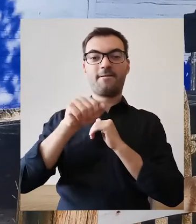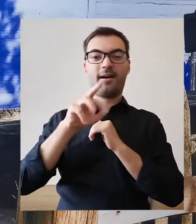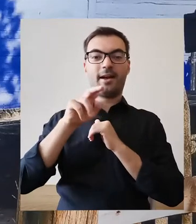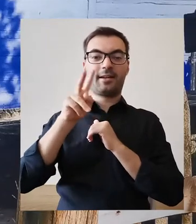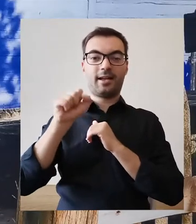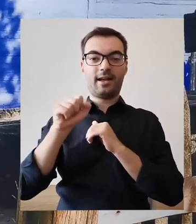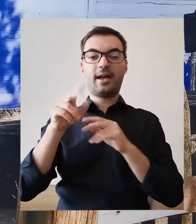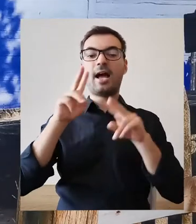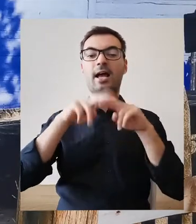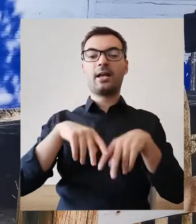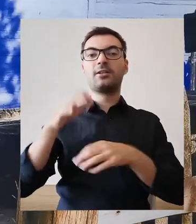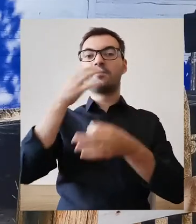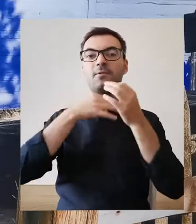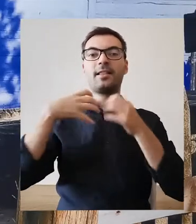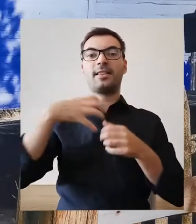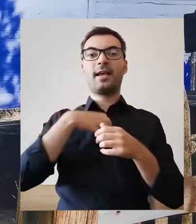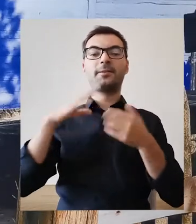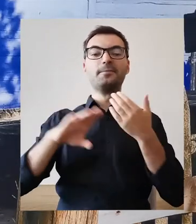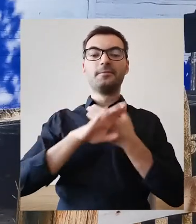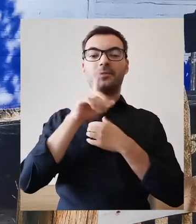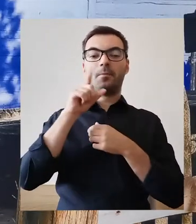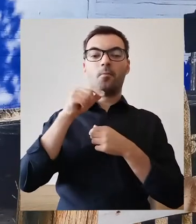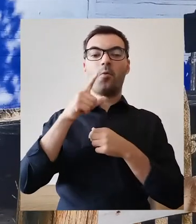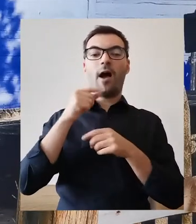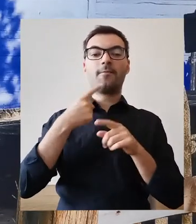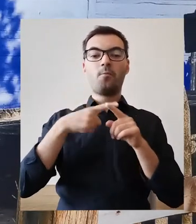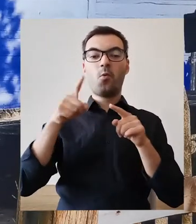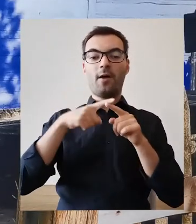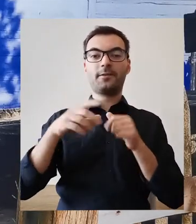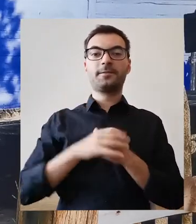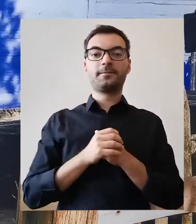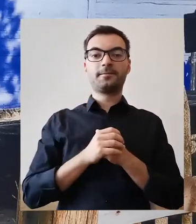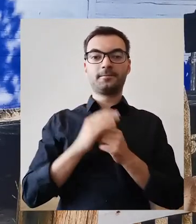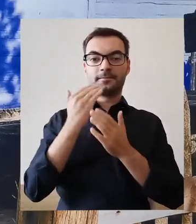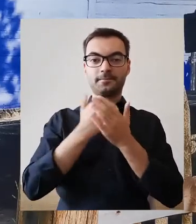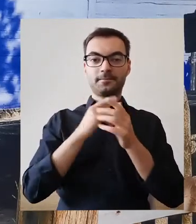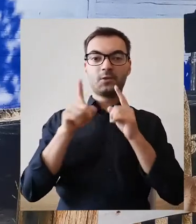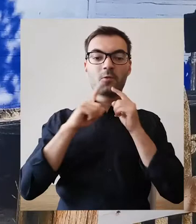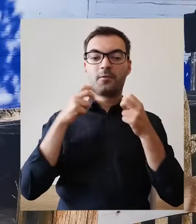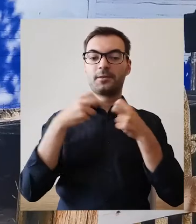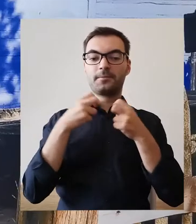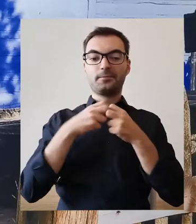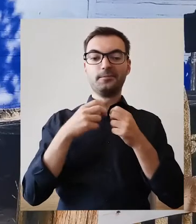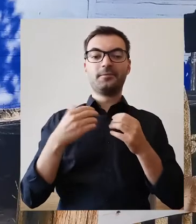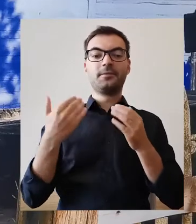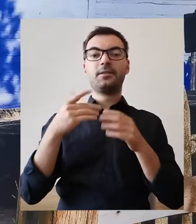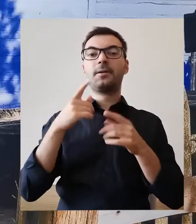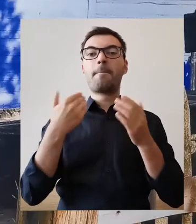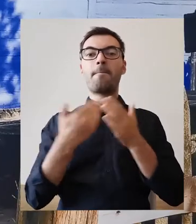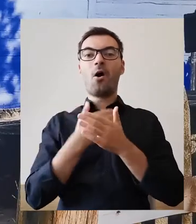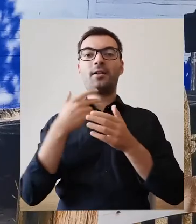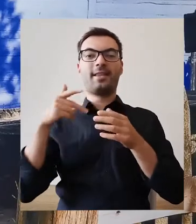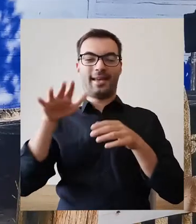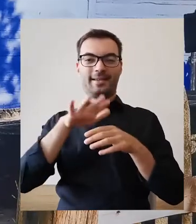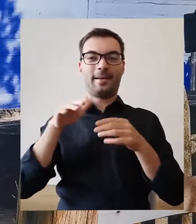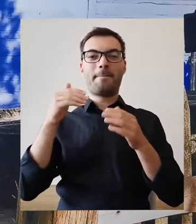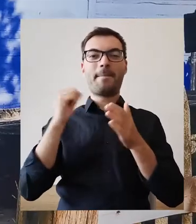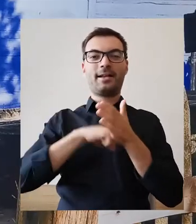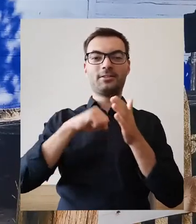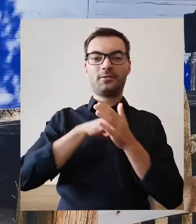opowiedziała nam dyrektor muzeum płaskiego w naszym programie rozmowy online na mazowszu i tam również